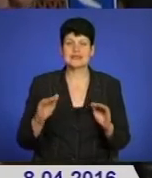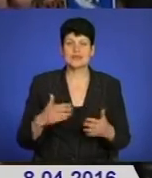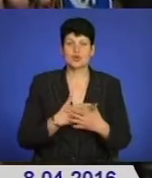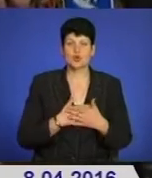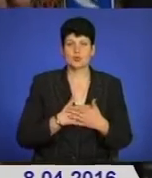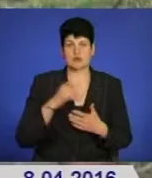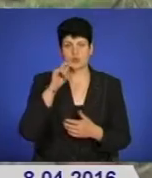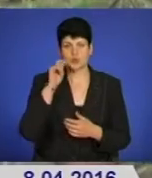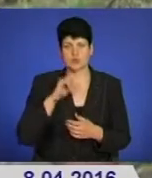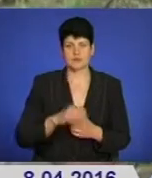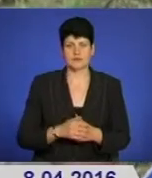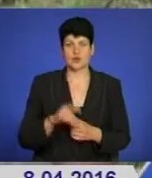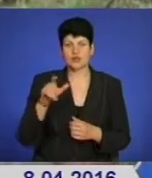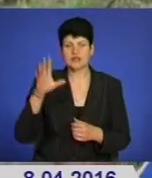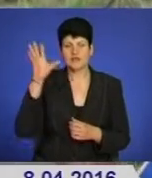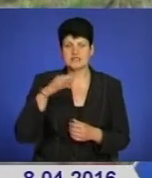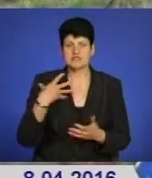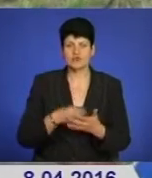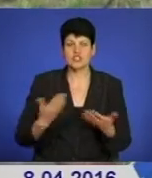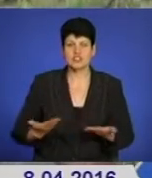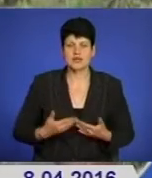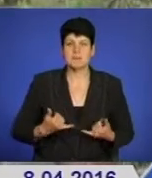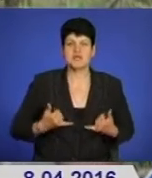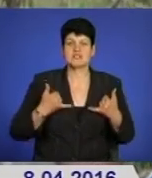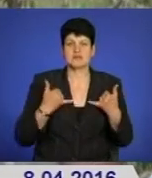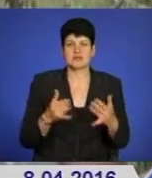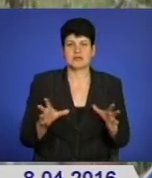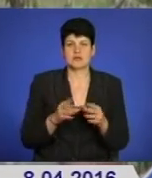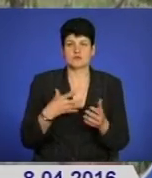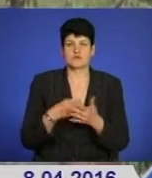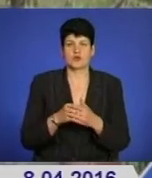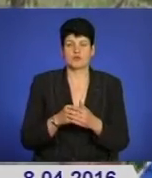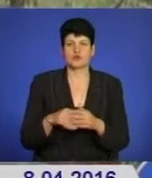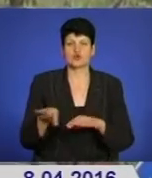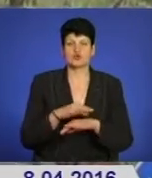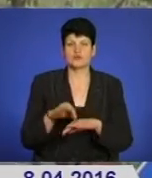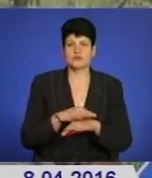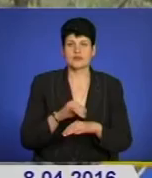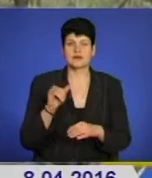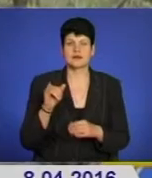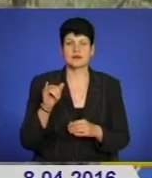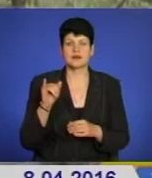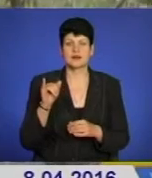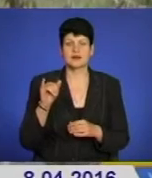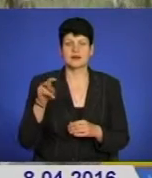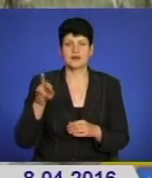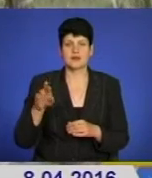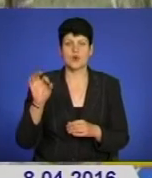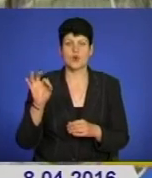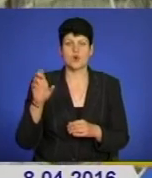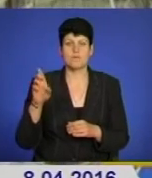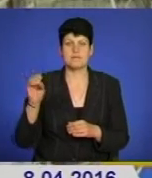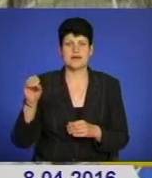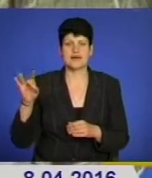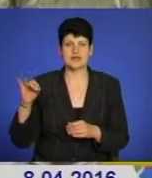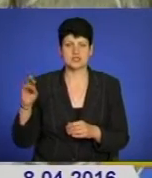любили Україну. Людина, яка все життя своє посвятила разом із своїм чоловіком Іллем Оберишиним